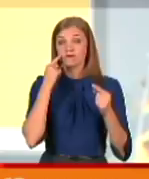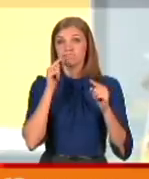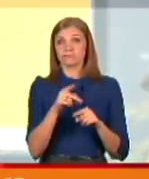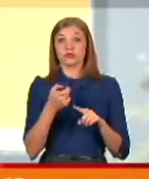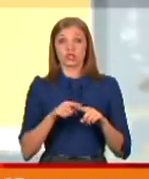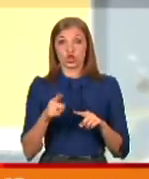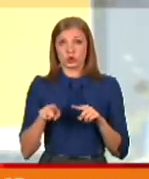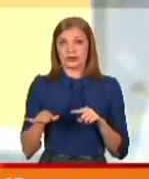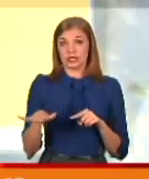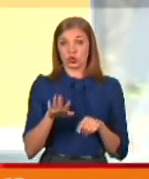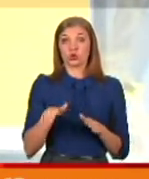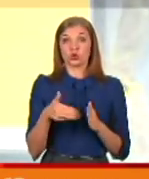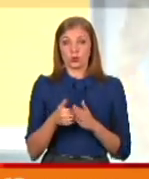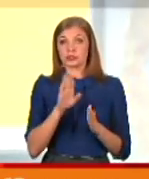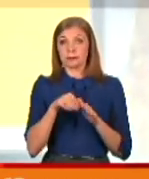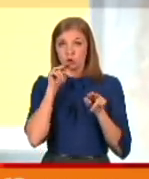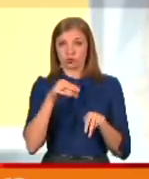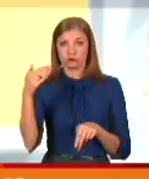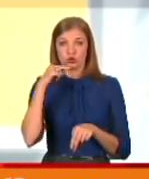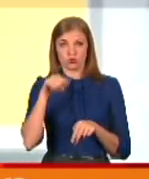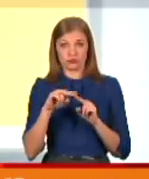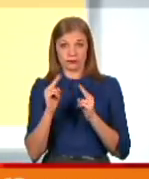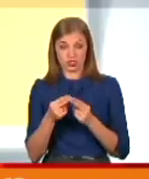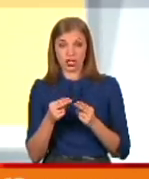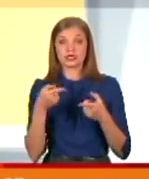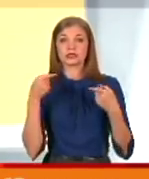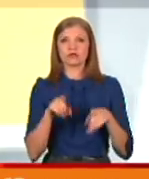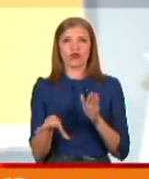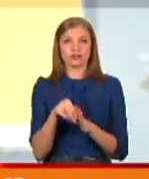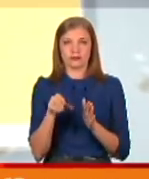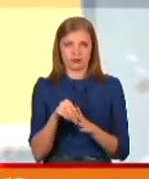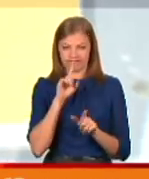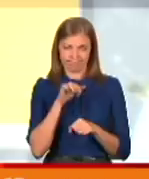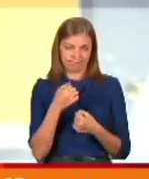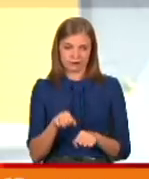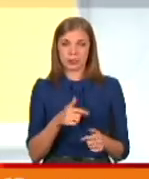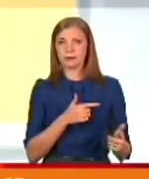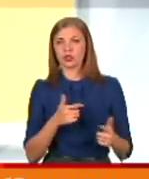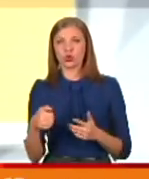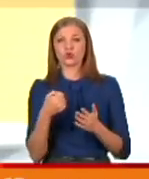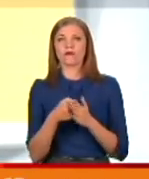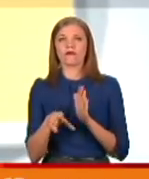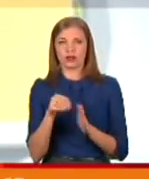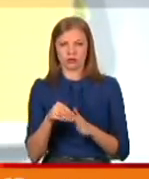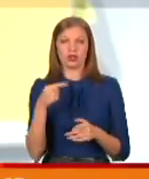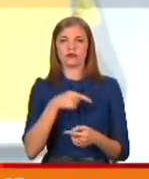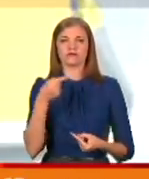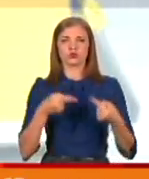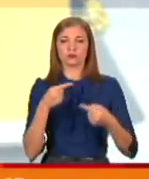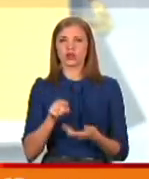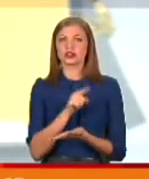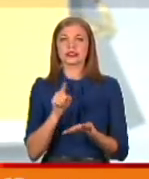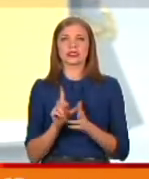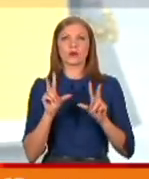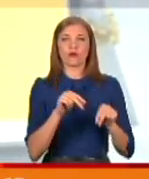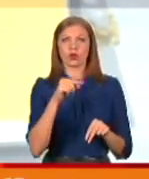Зважаючи на те, що ці території досі під контролем Російської Федерації, справжні вибори там неможливі. Підготовка до них суперечить зобов'язанням Росії